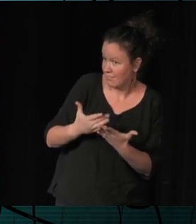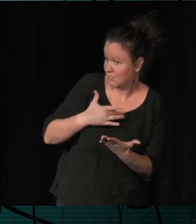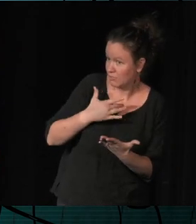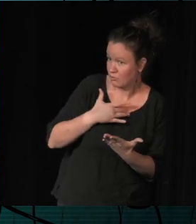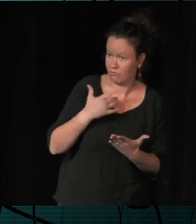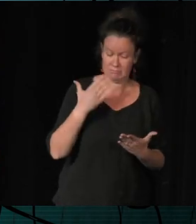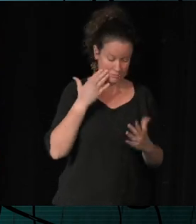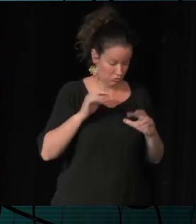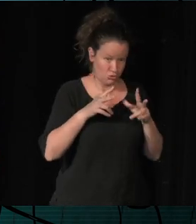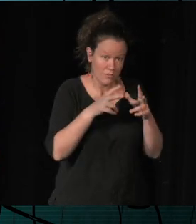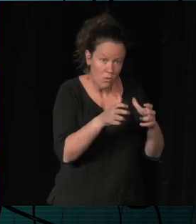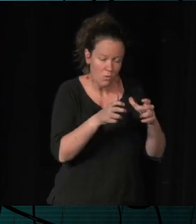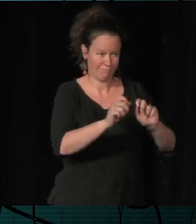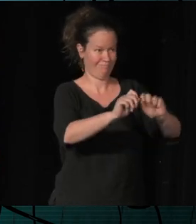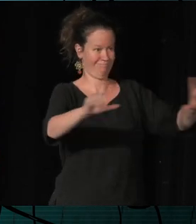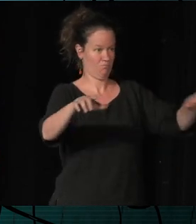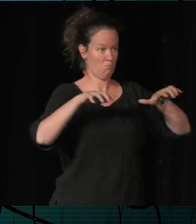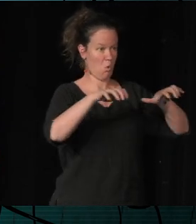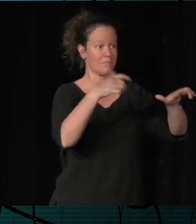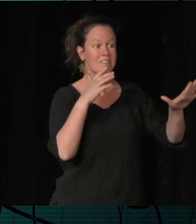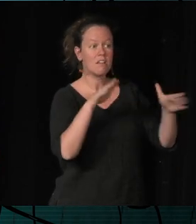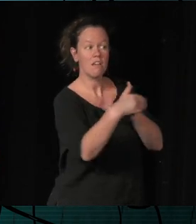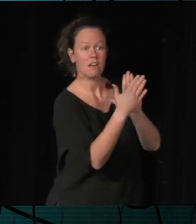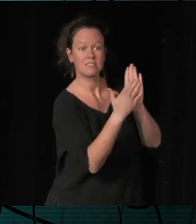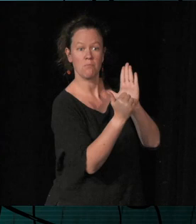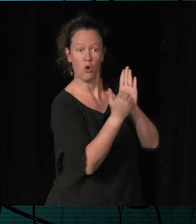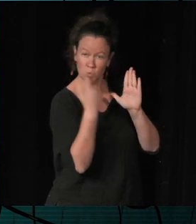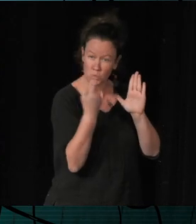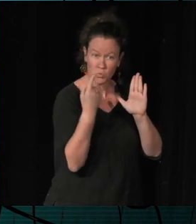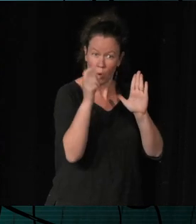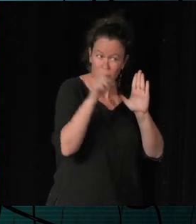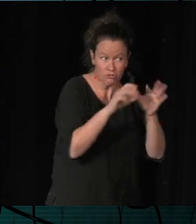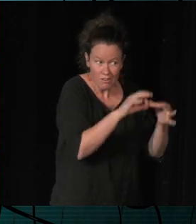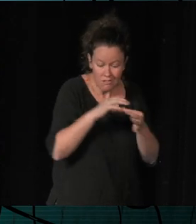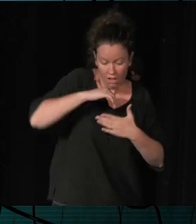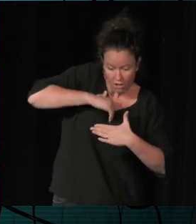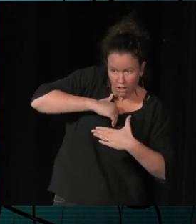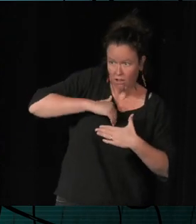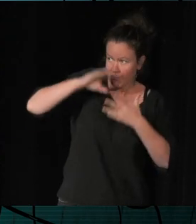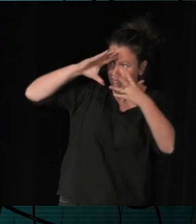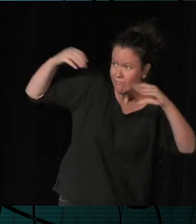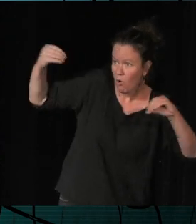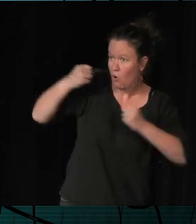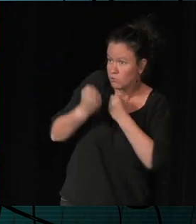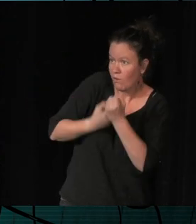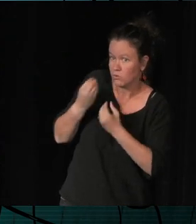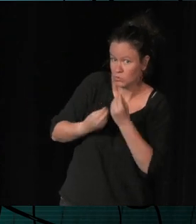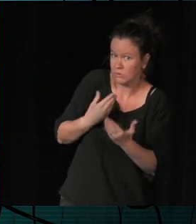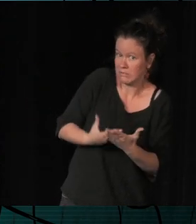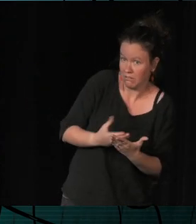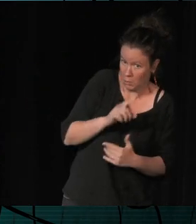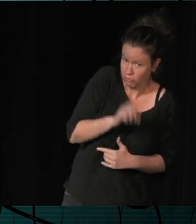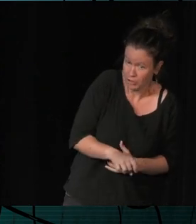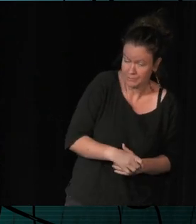projection de quelque chose, une métaphore ? Qu'est-ce que tu en penses, Julie, par exemple ? Alors, pas nécessairement, parce que je pense qu'un des meilleurs